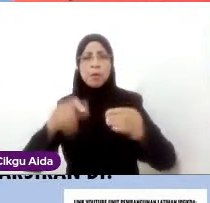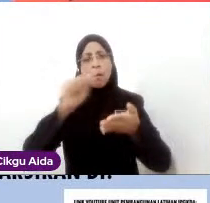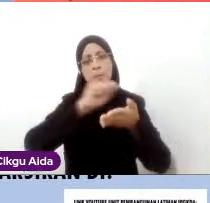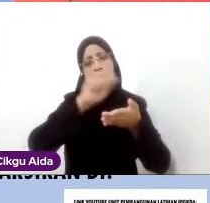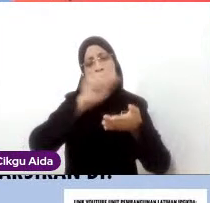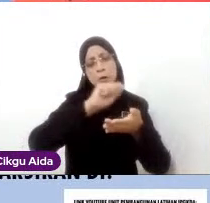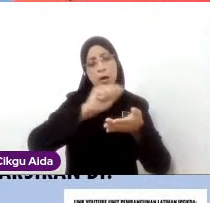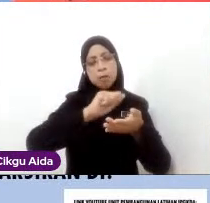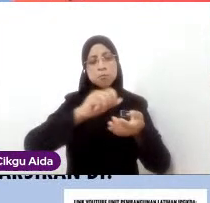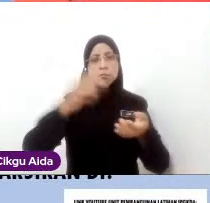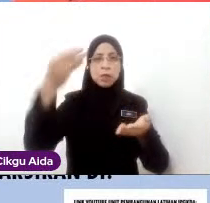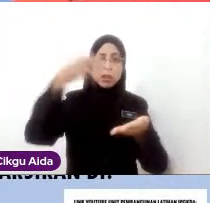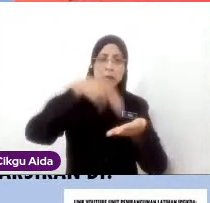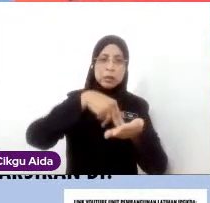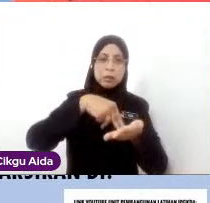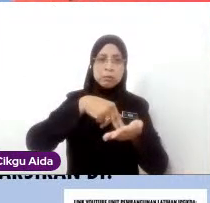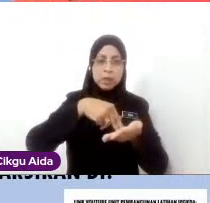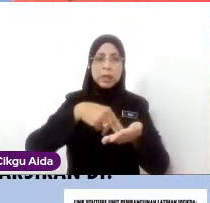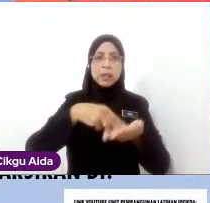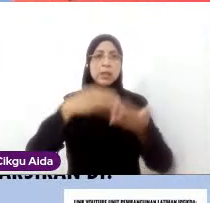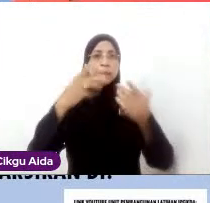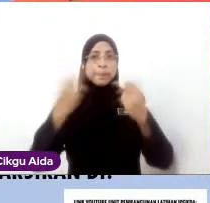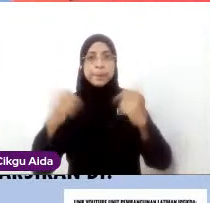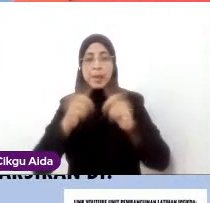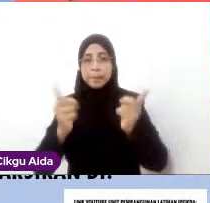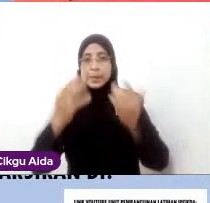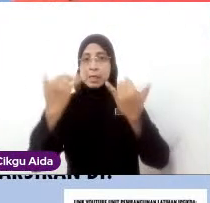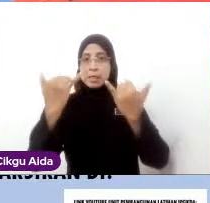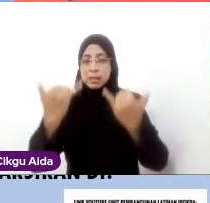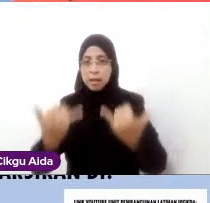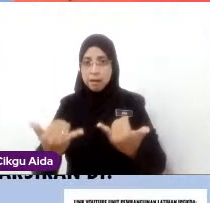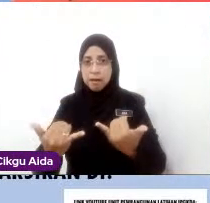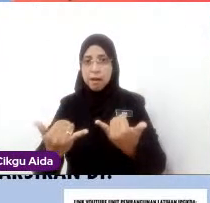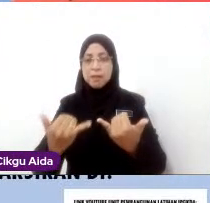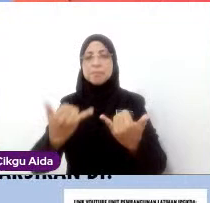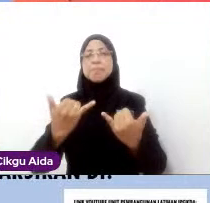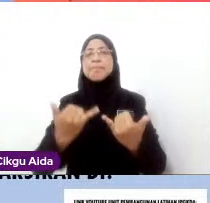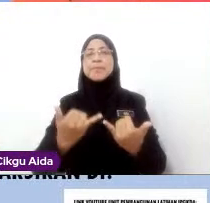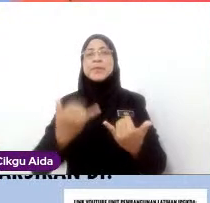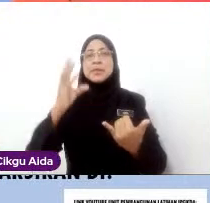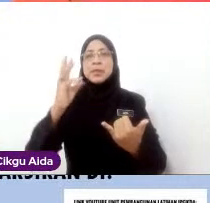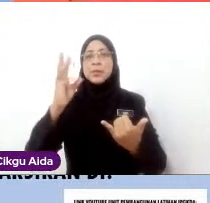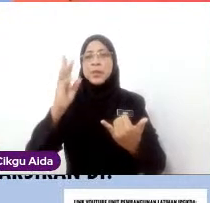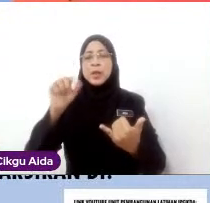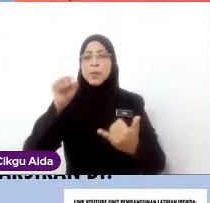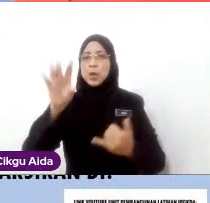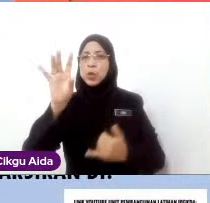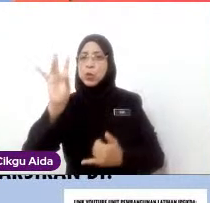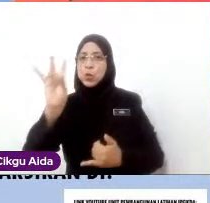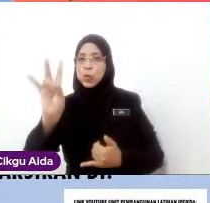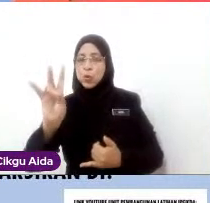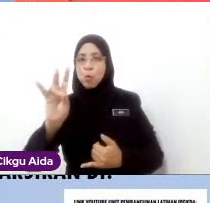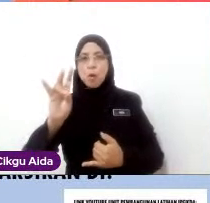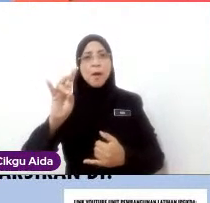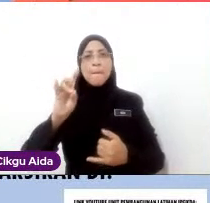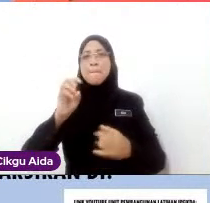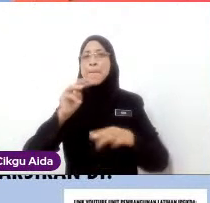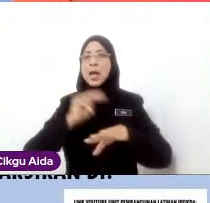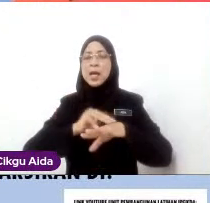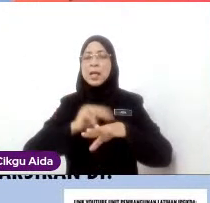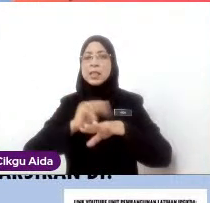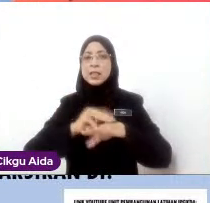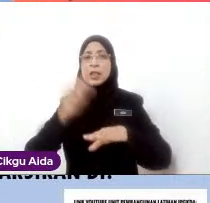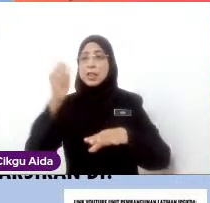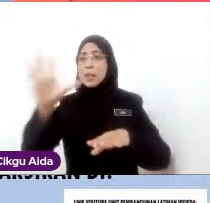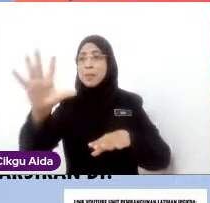bawah 5 hingga 10 minit. Tapi kalau 66.7% cakap sekarang ni masa dah lebih ringkas 5 hingga 10